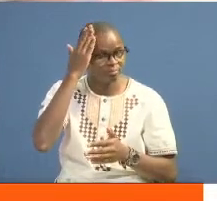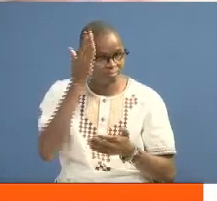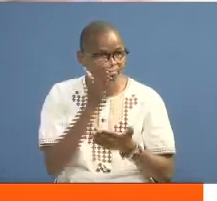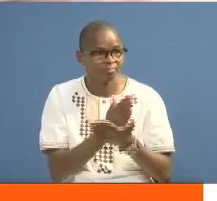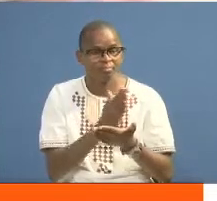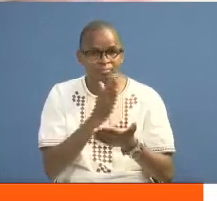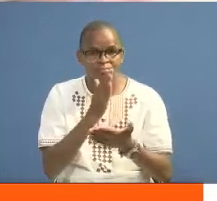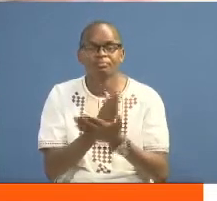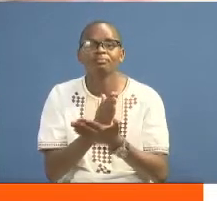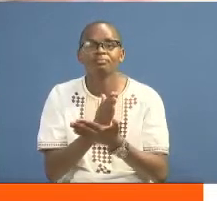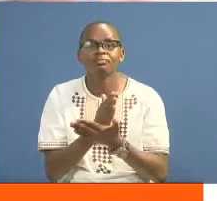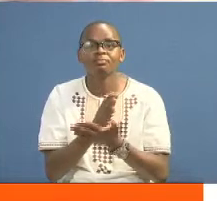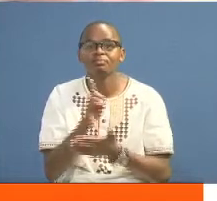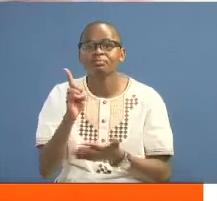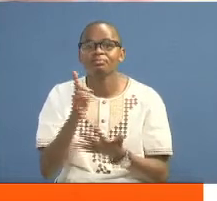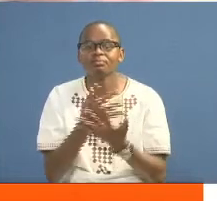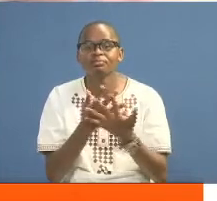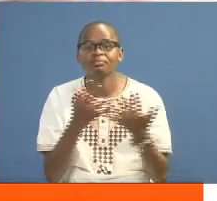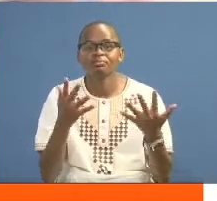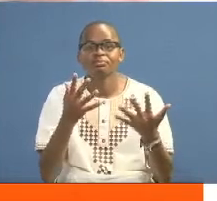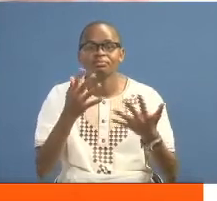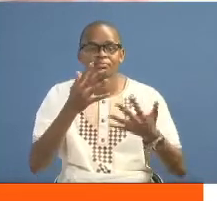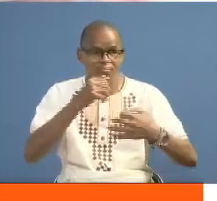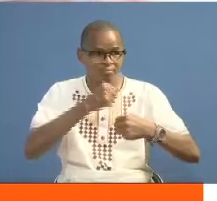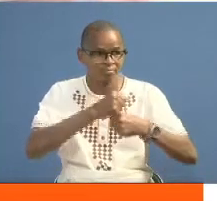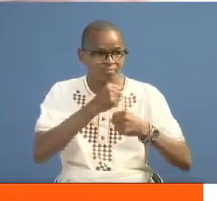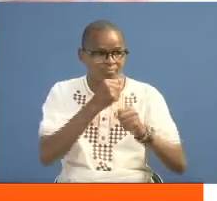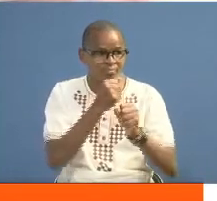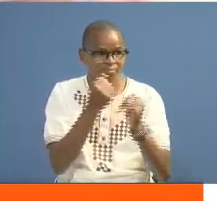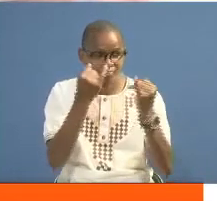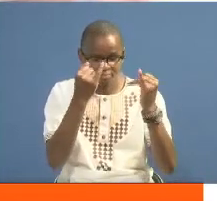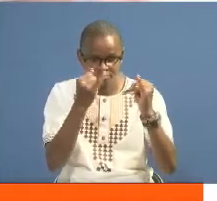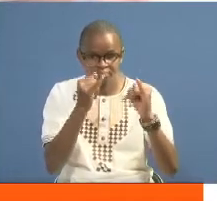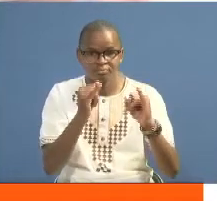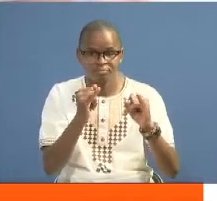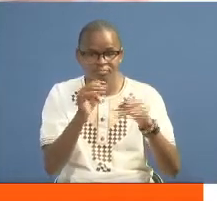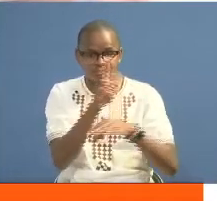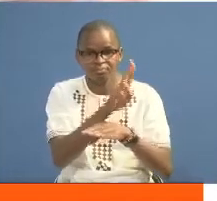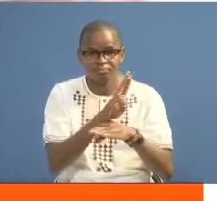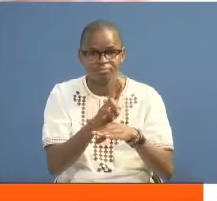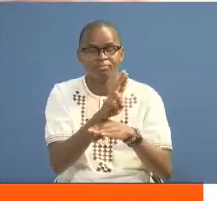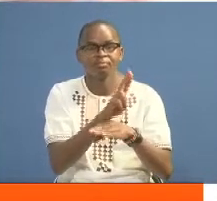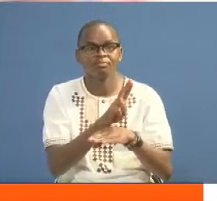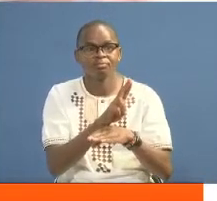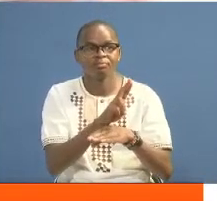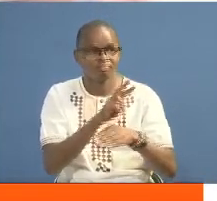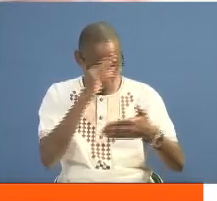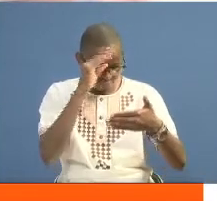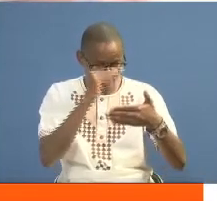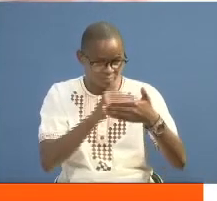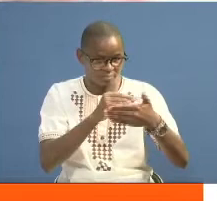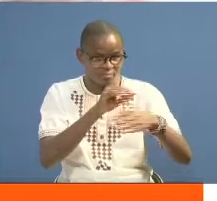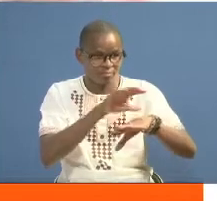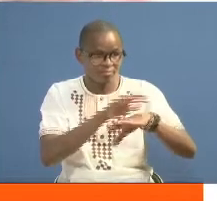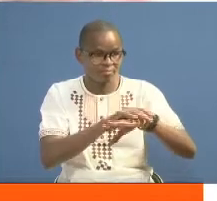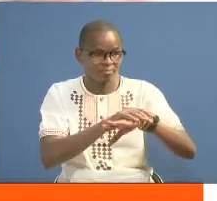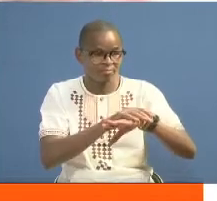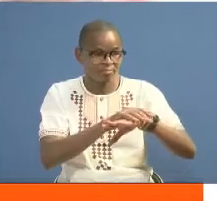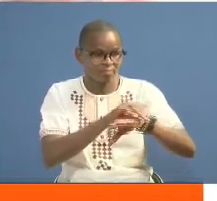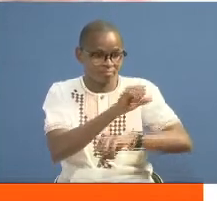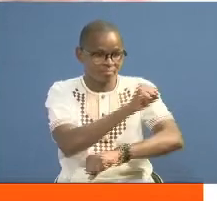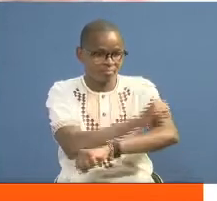ambavyo hivi vyombo huwa vinatengenezwa. Na sasa huwa natumia elimu niliyopata pale